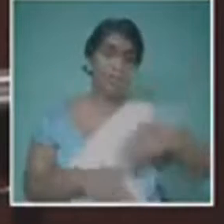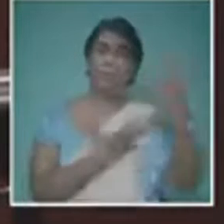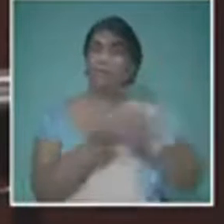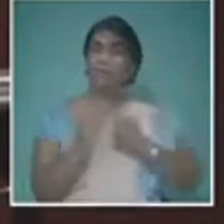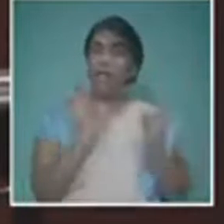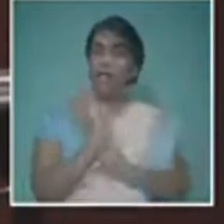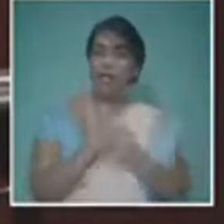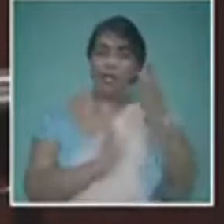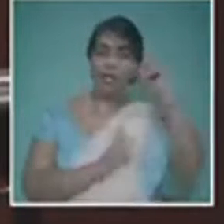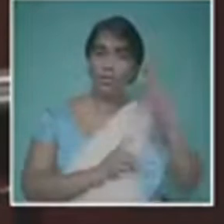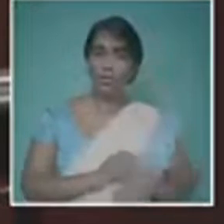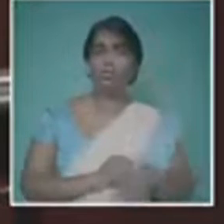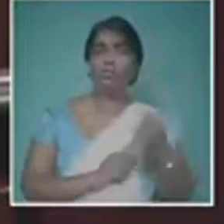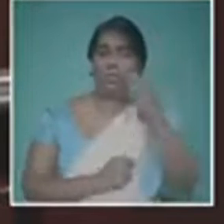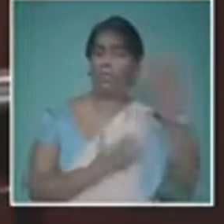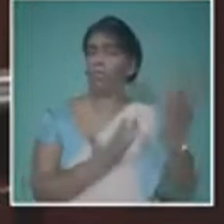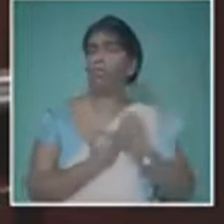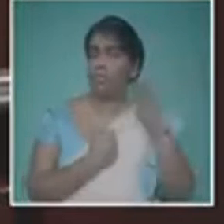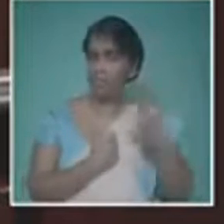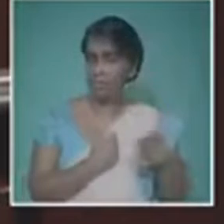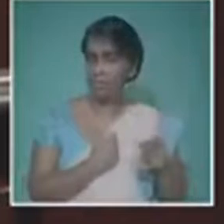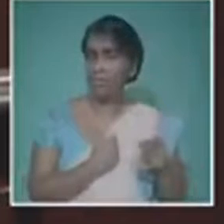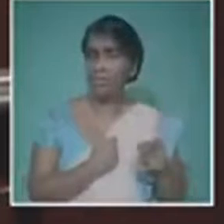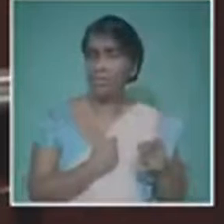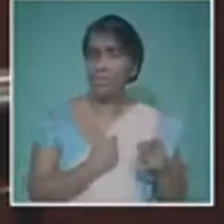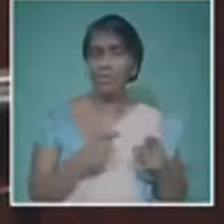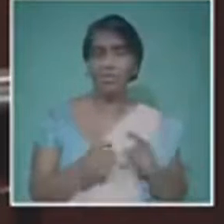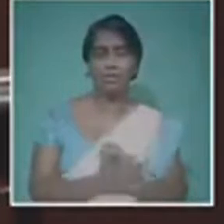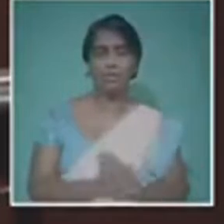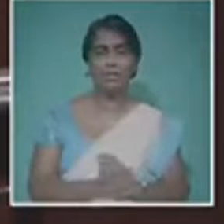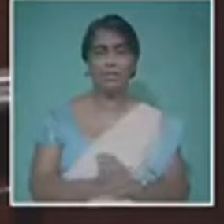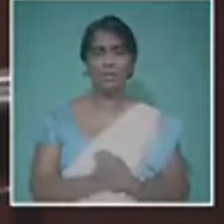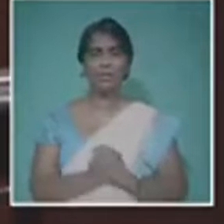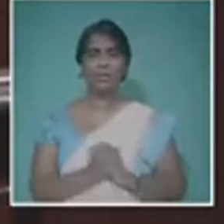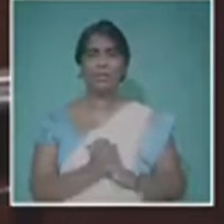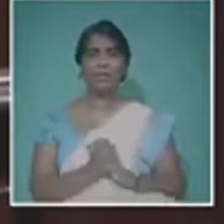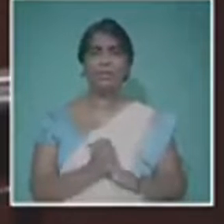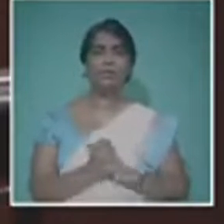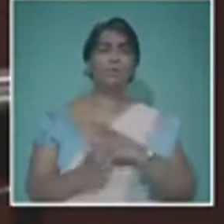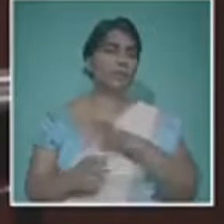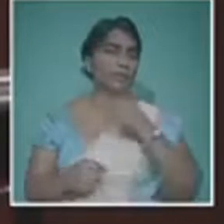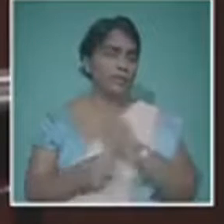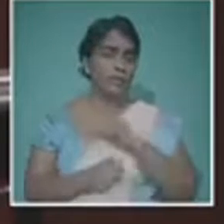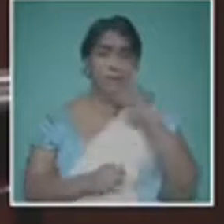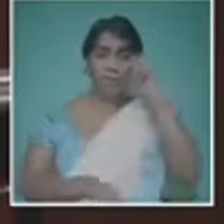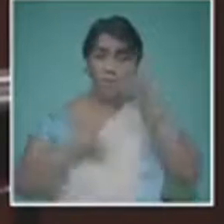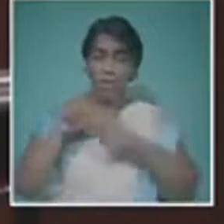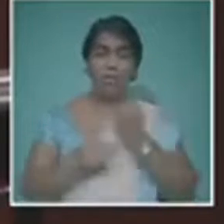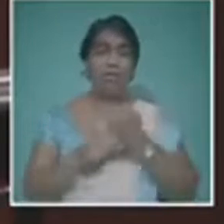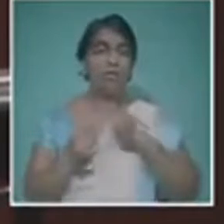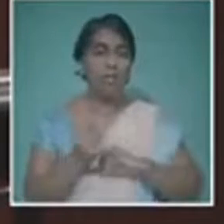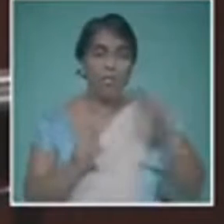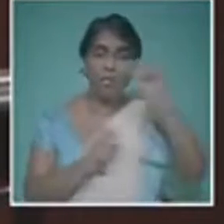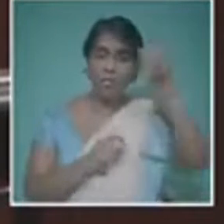12,000 லிட்டர் டீசலை, எரிபொருளை அரசாங்க அதிகாரிகள், கிராம சேவையாளர் உட்பட